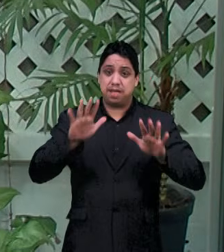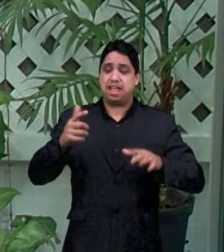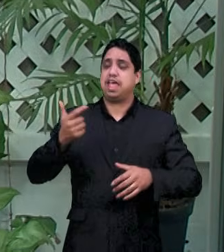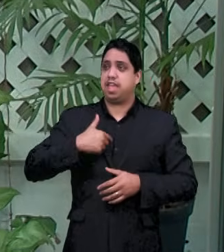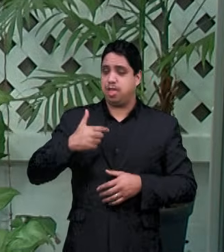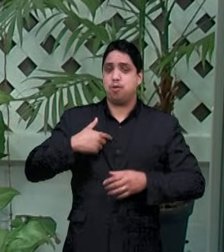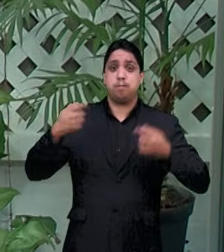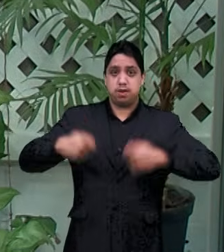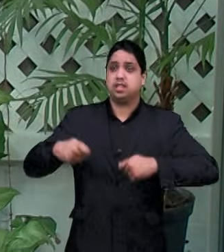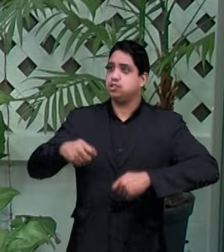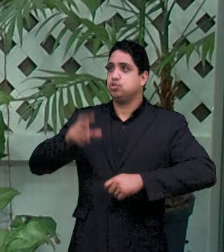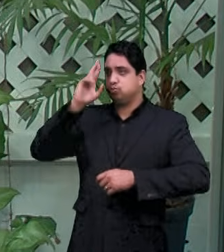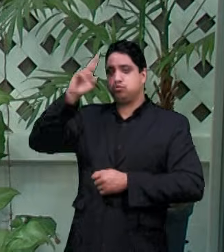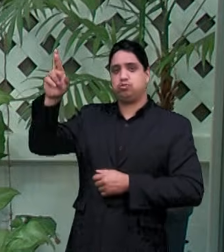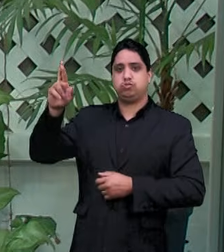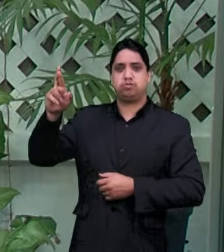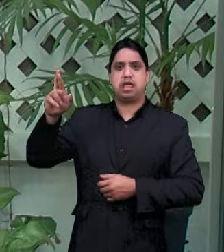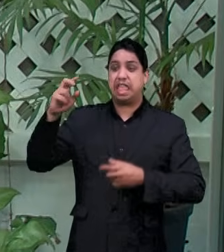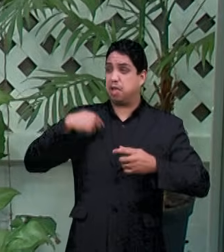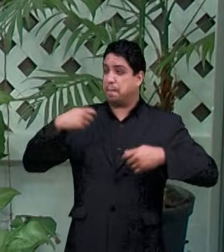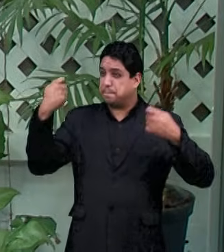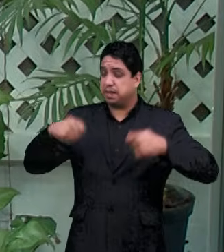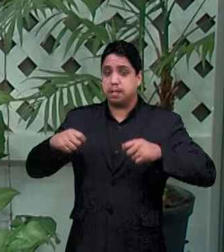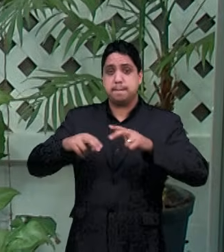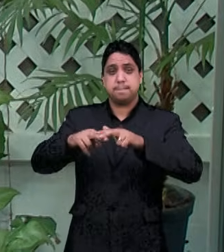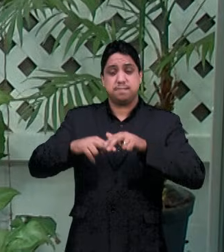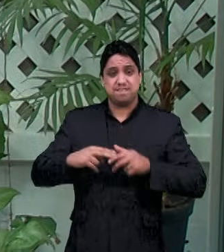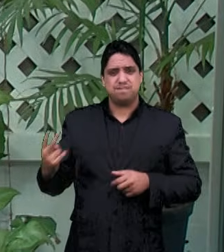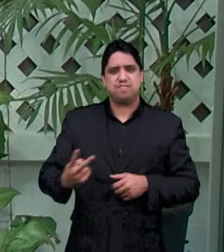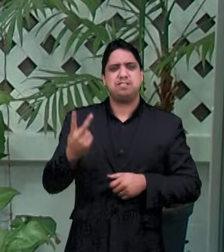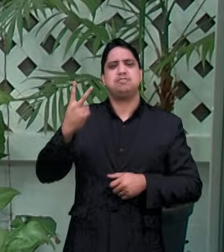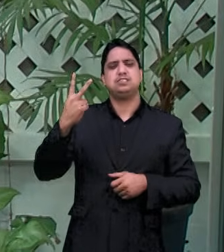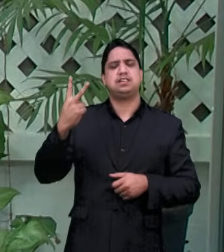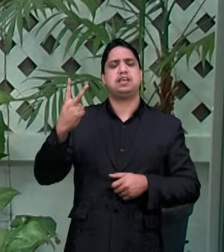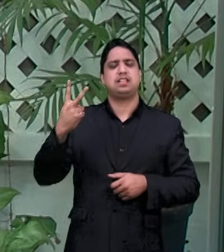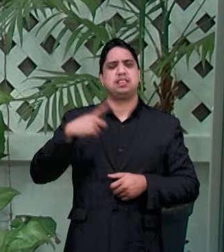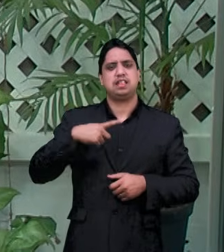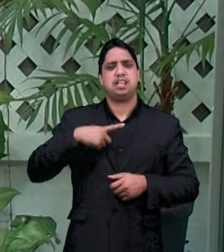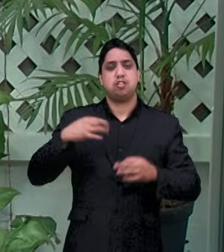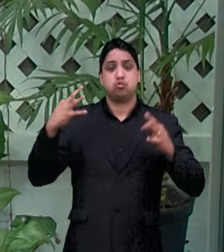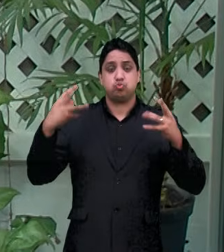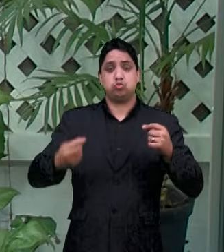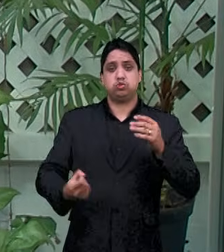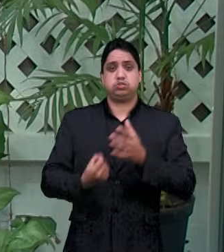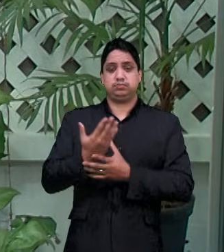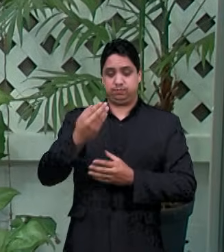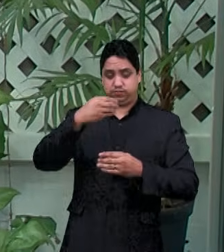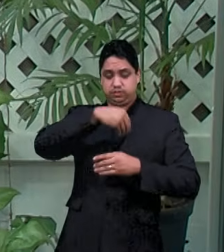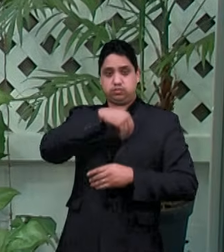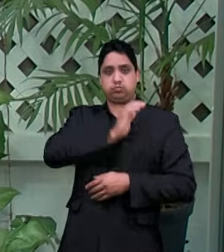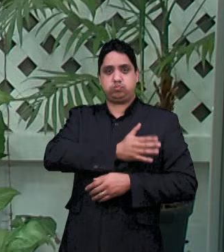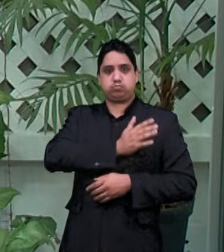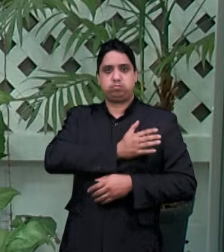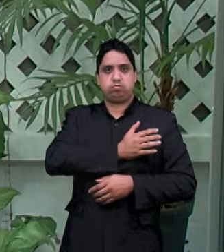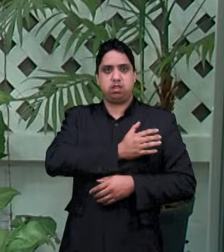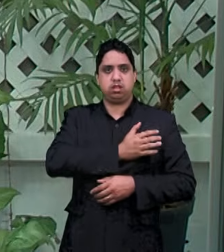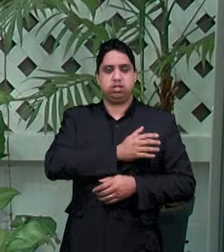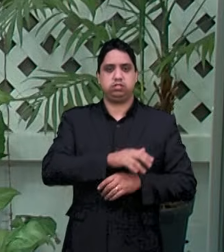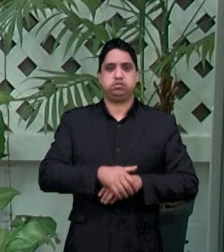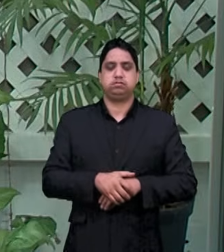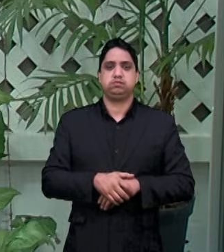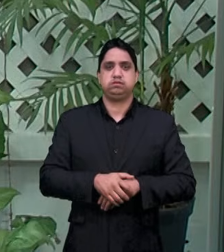besoin de lui. Et c'est pour cela que je dois valoriser ce qui est généré dans mon cœur. Je ne suis pas un